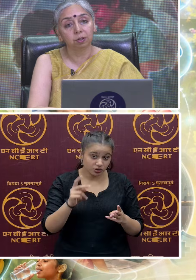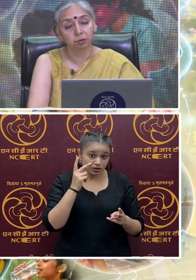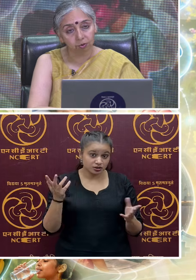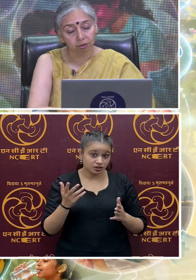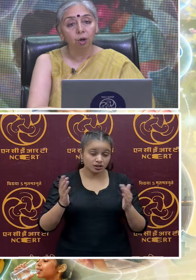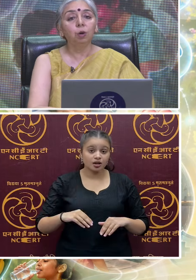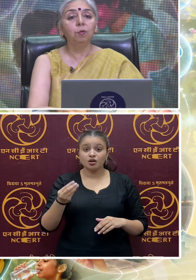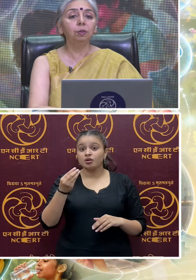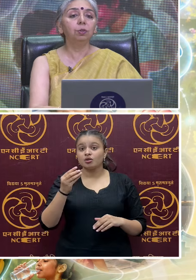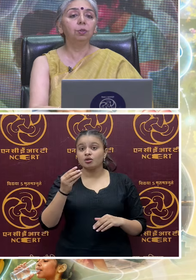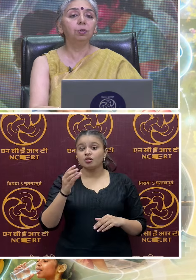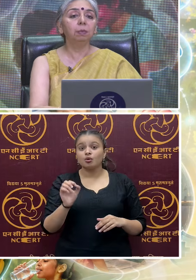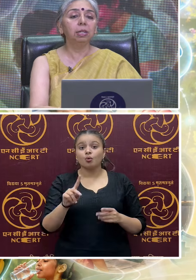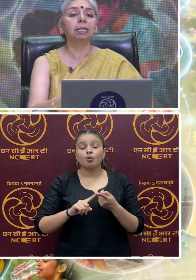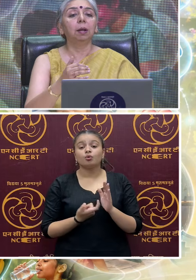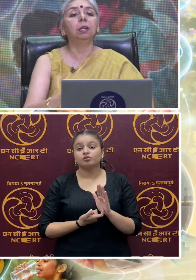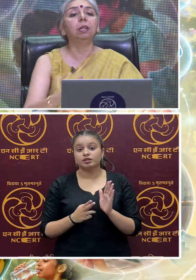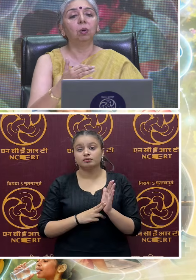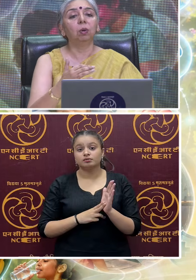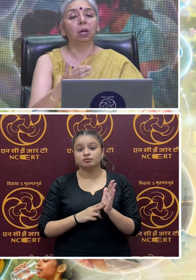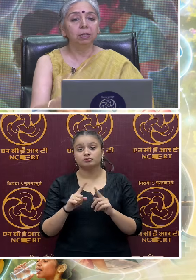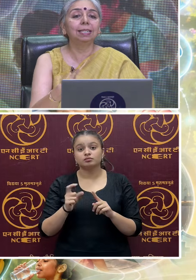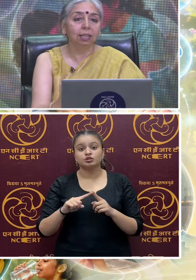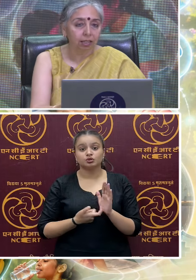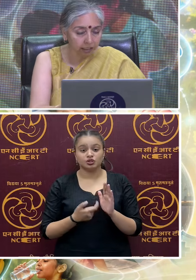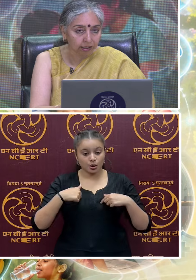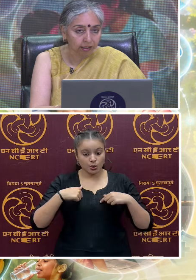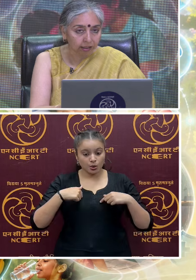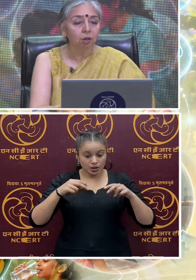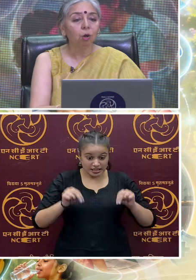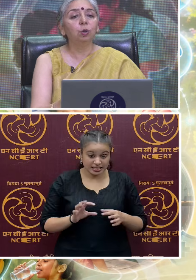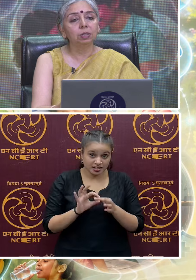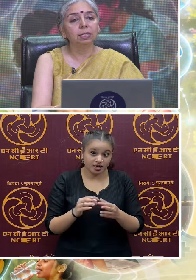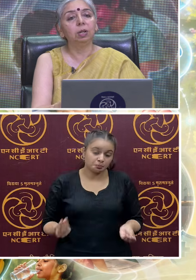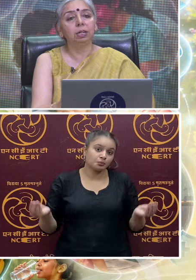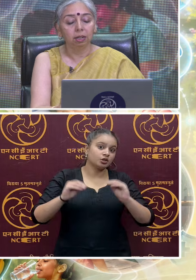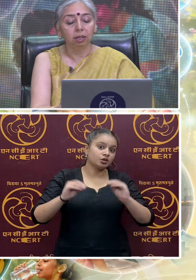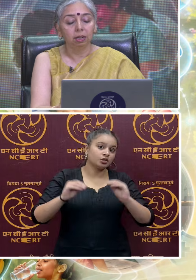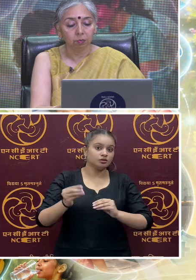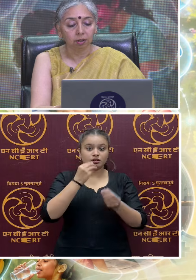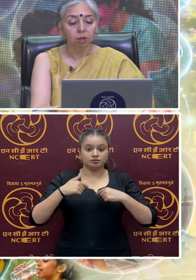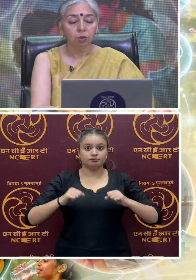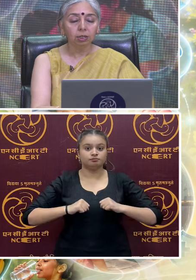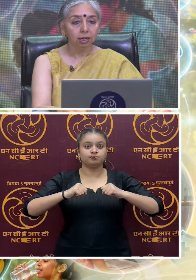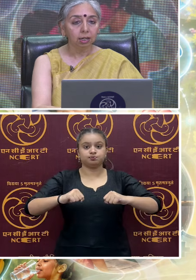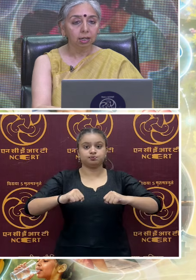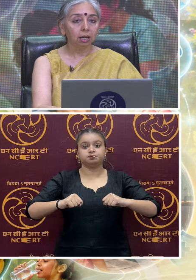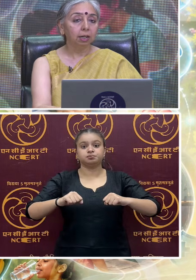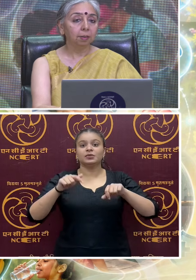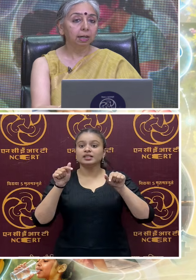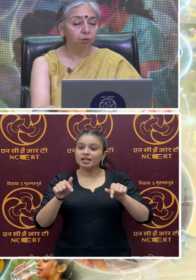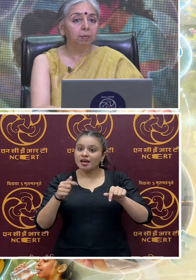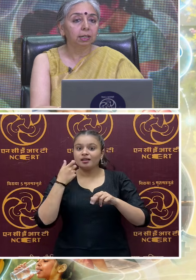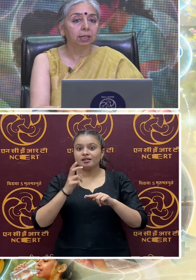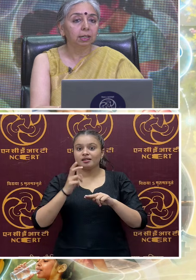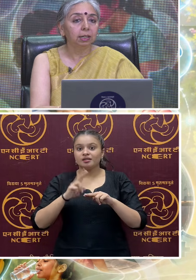ओवर न्यूट्रिशन। ओवर न्यूट्रिशन मीन्स अपनी रिक्वायरमेंट से ज़्यादा खाना और उस वजह से वेट गेन होना। सो ये अगर